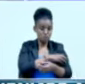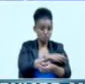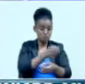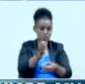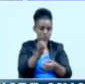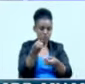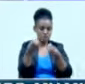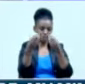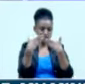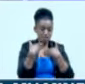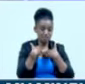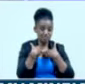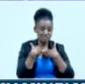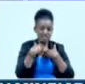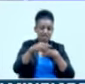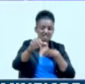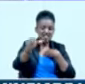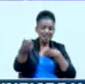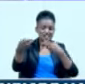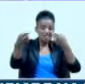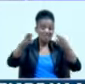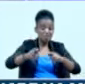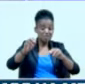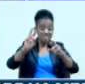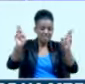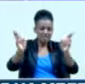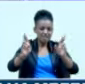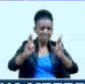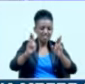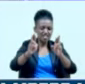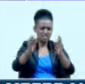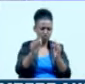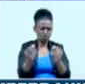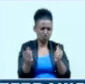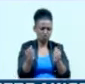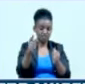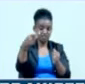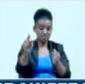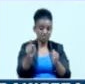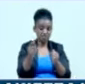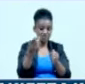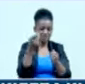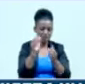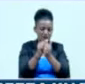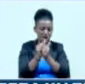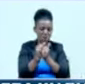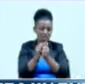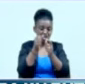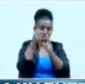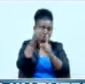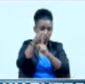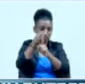byaduhaye ko n'ikindi cyorezo cyaza twiteguye guhangana nacyo. Nibyo twari kumwe rero